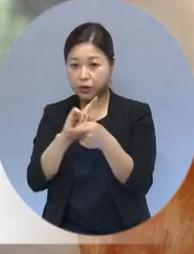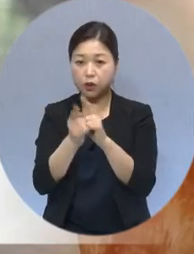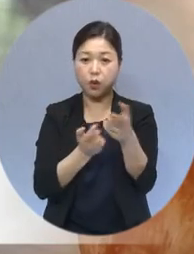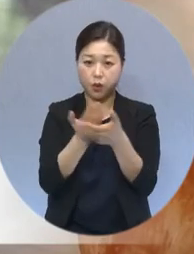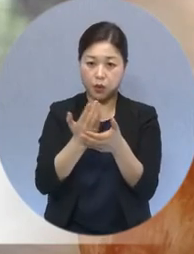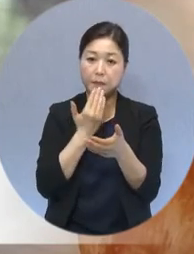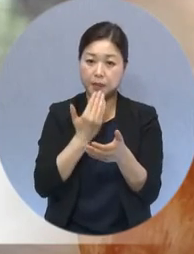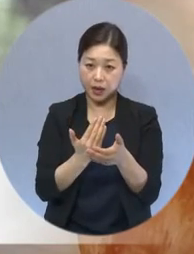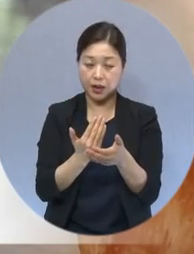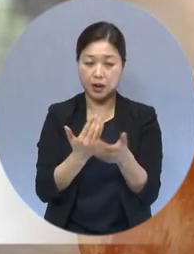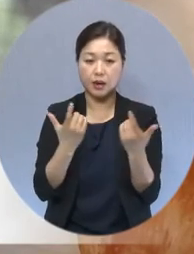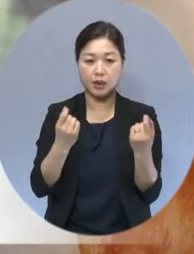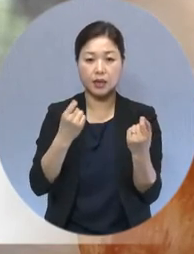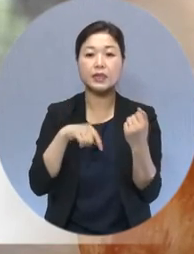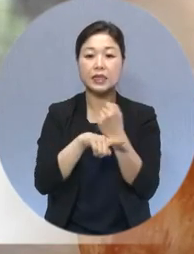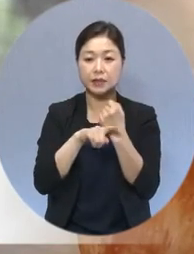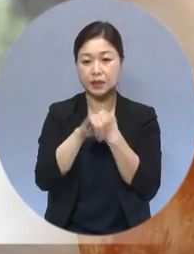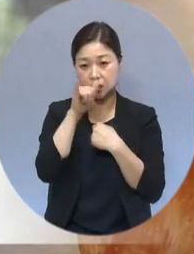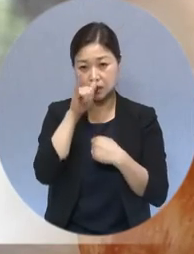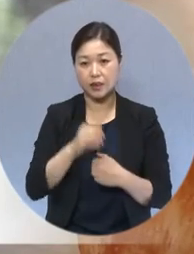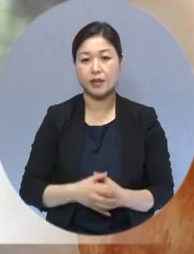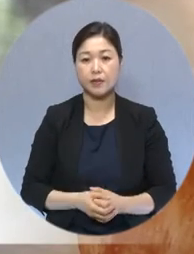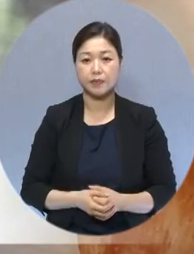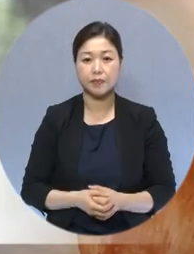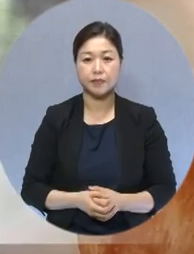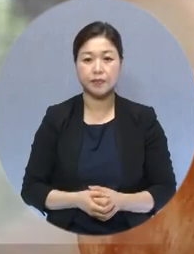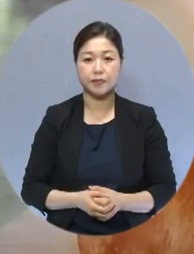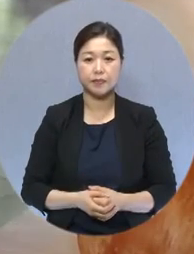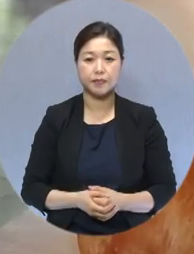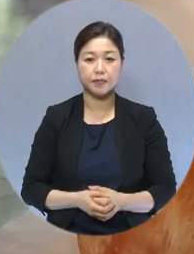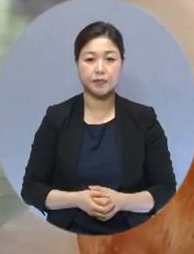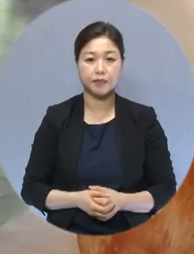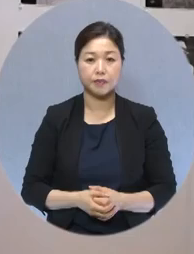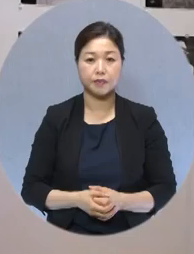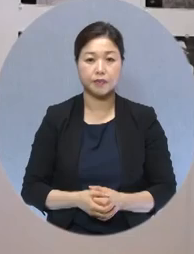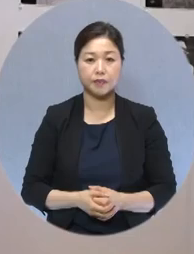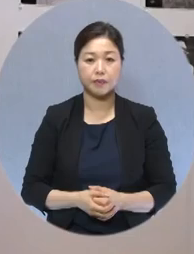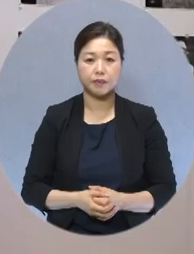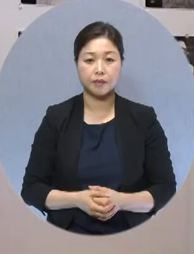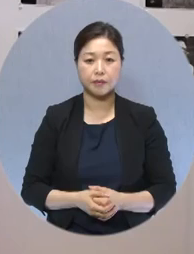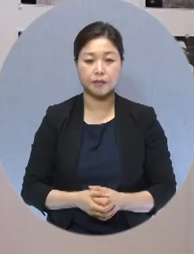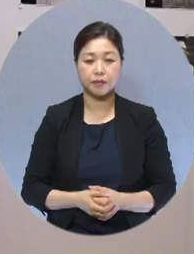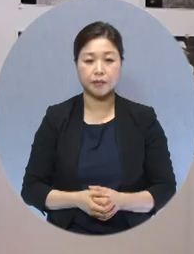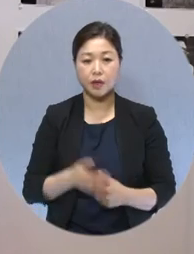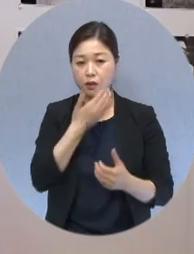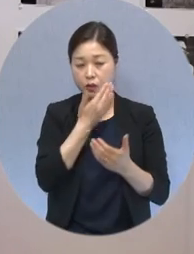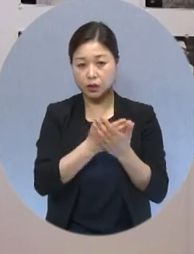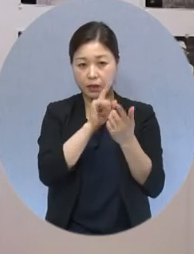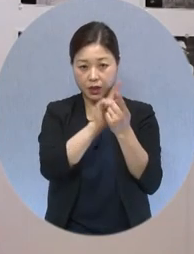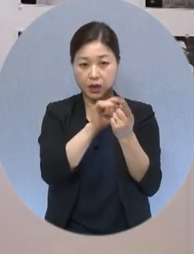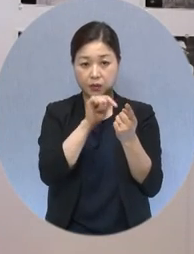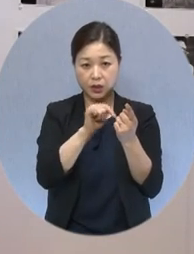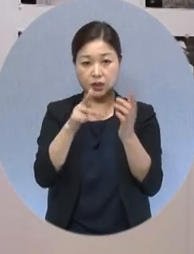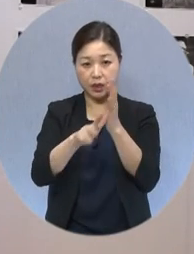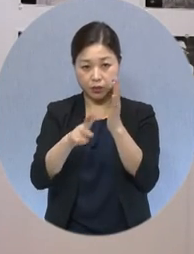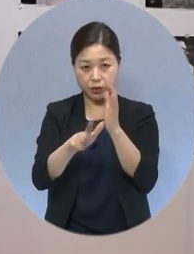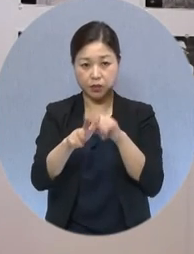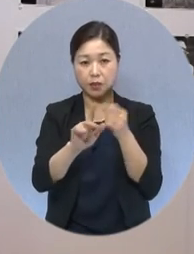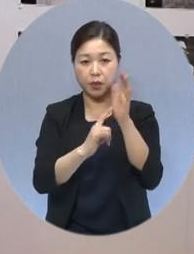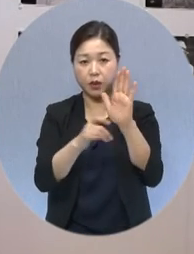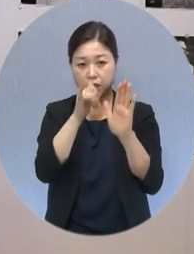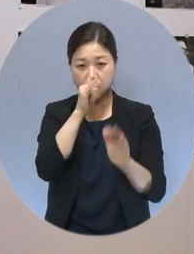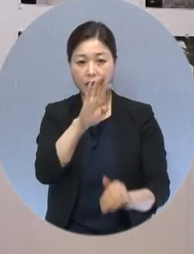할 수 있다라는 그런 의미를 지니고 있는 갤러리입니다. 소중한 인연을 작품에 담아낸